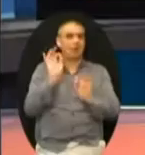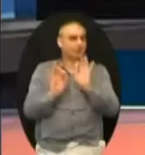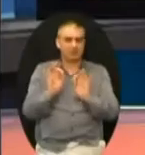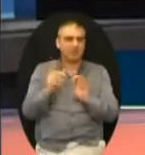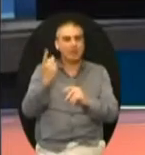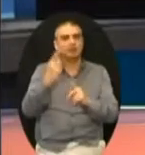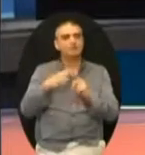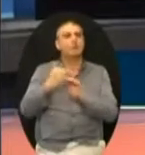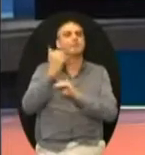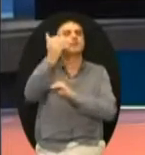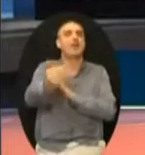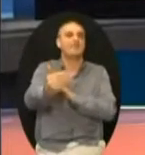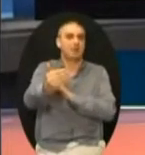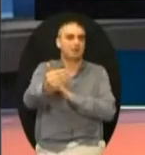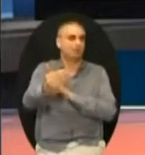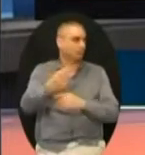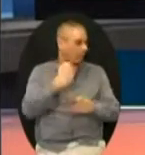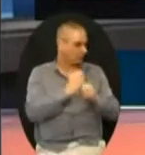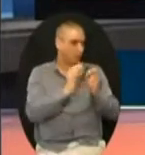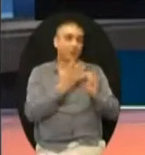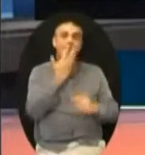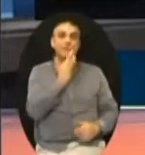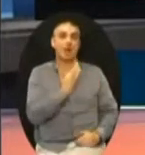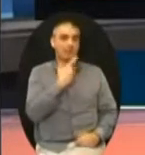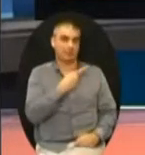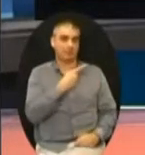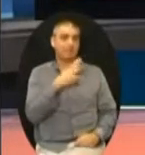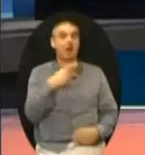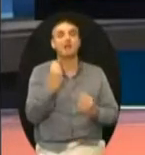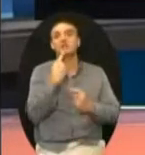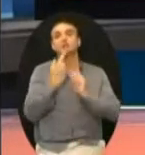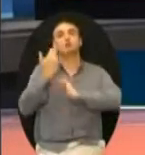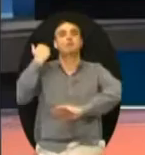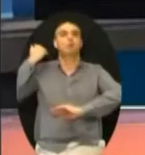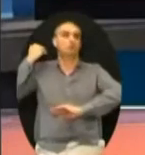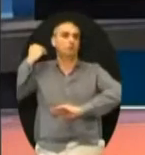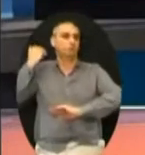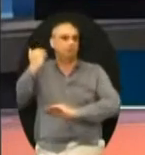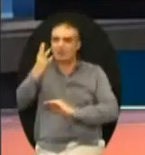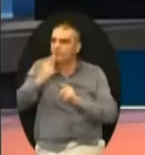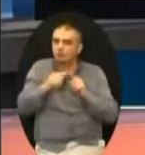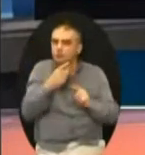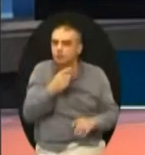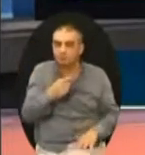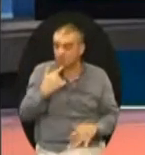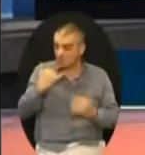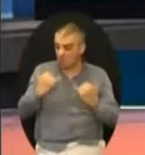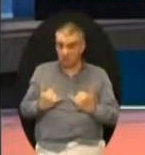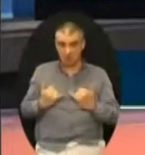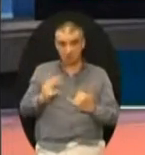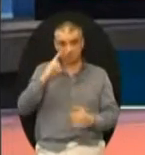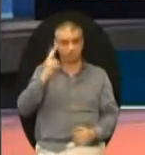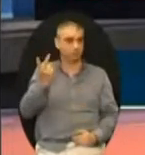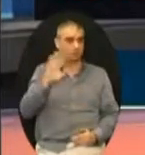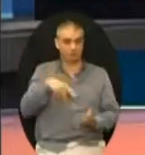אבל זה היה בדיעבד. עמידו לדין מספר רבנים על דברים. למשל. אבל מהסוג הזה... היום אפשר מהצד